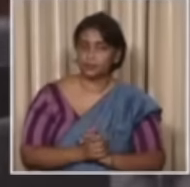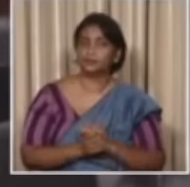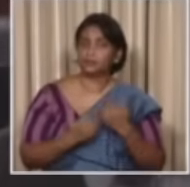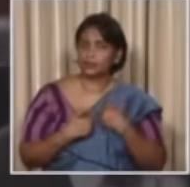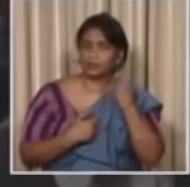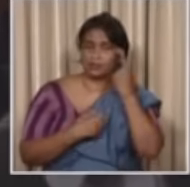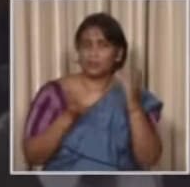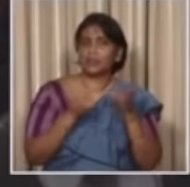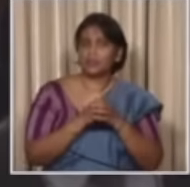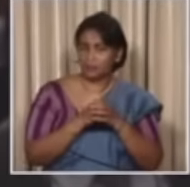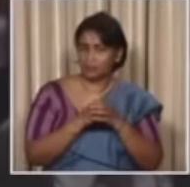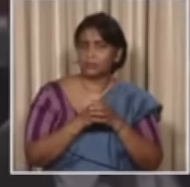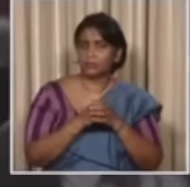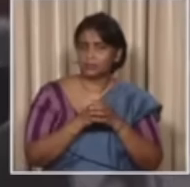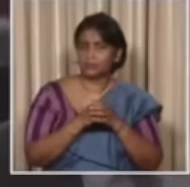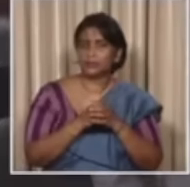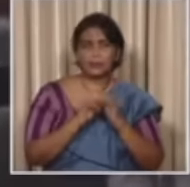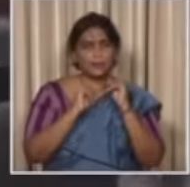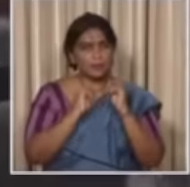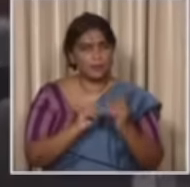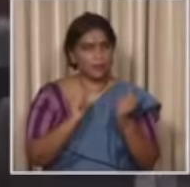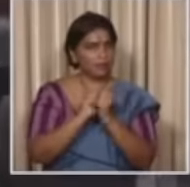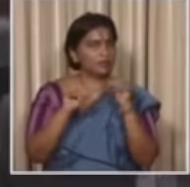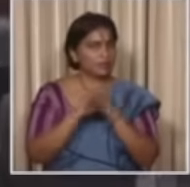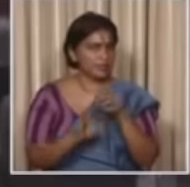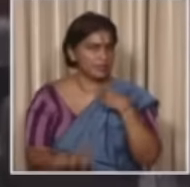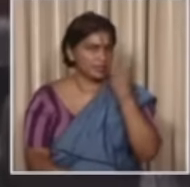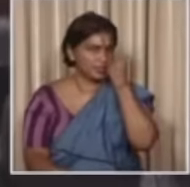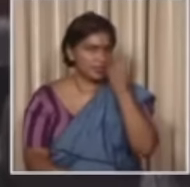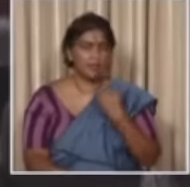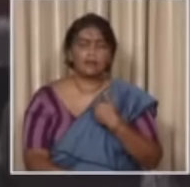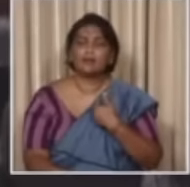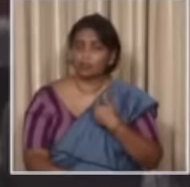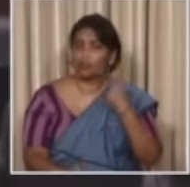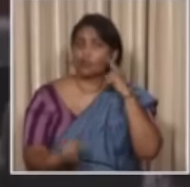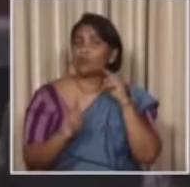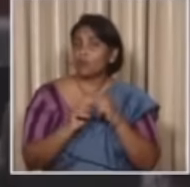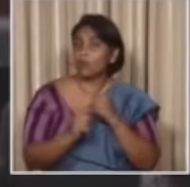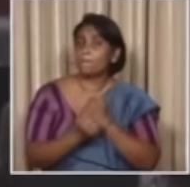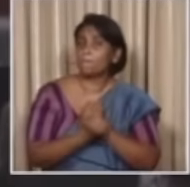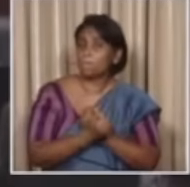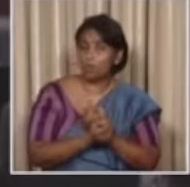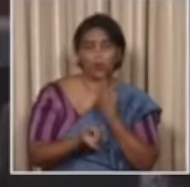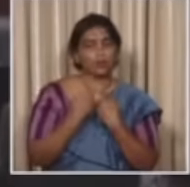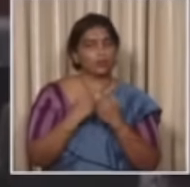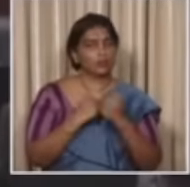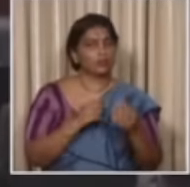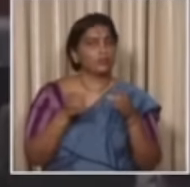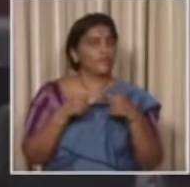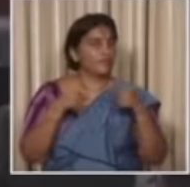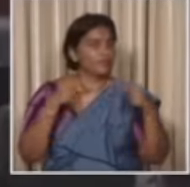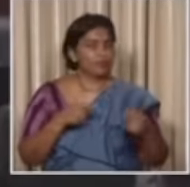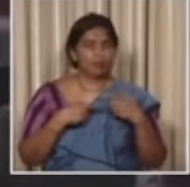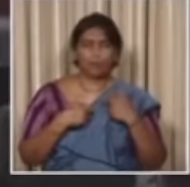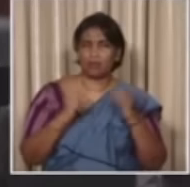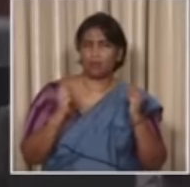අපේ බුද්ධිංශ නිලධාරීන් අපරාධයකට සම්බන්ධයි කියලා සැකයි නම් ඒ පිළිබඳ පොලිසිය කරන විමර්ශන ගැන විපක්ෂයේ සැහැීමකට